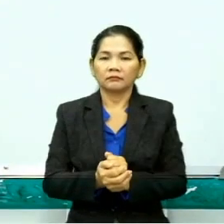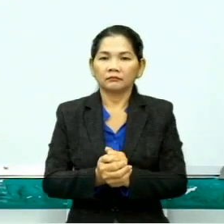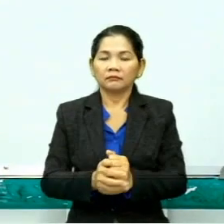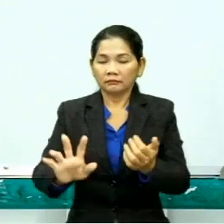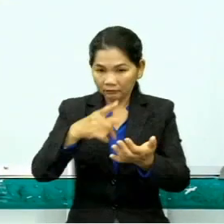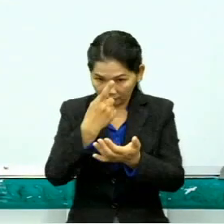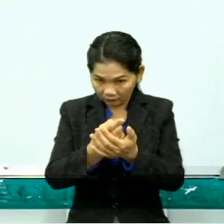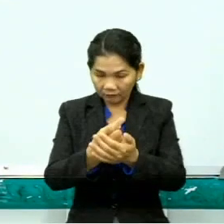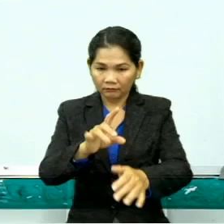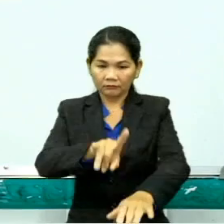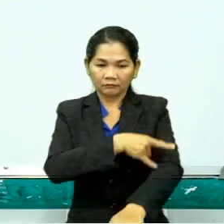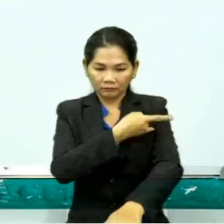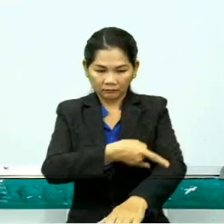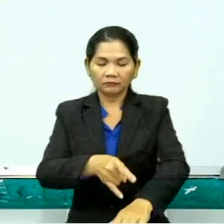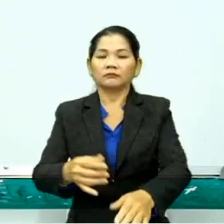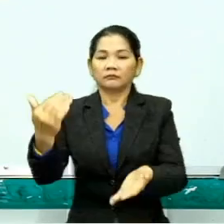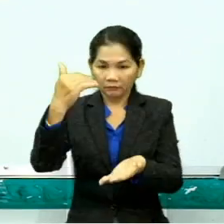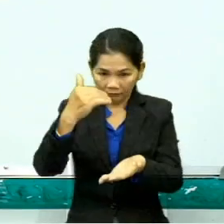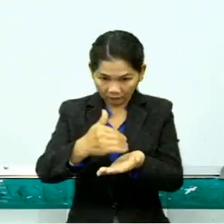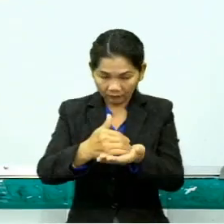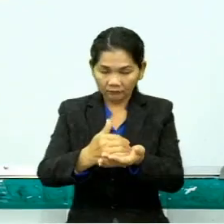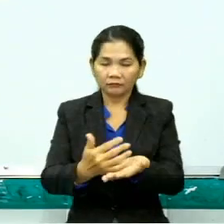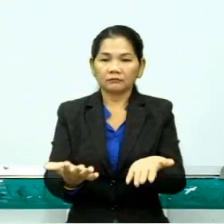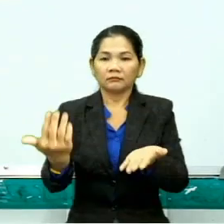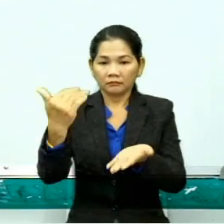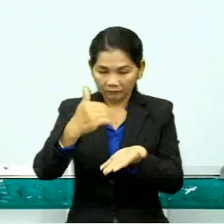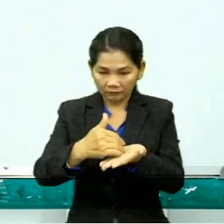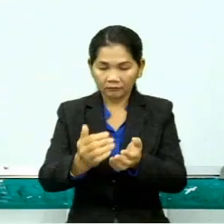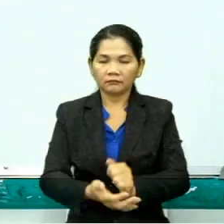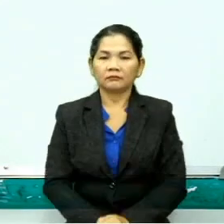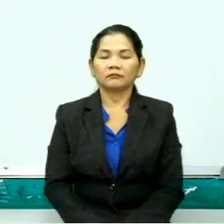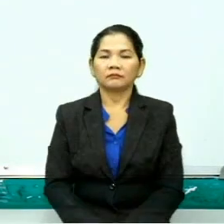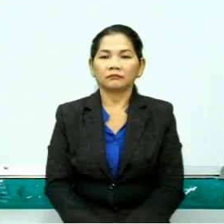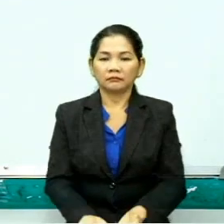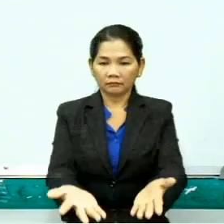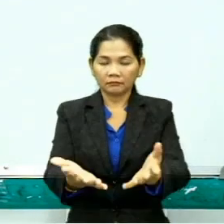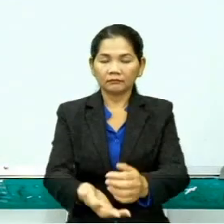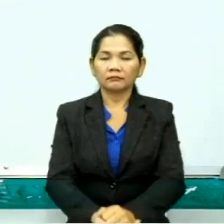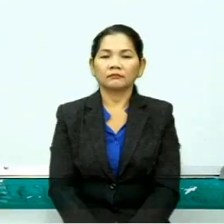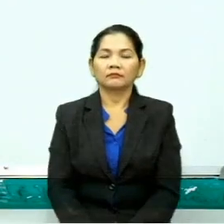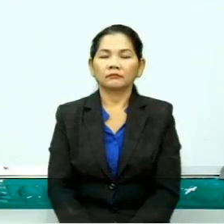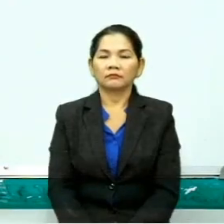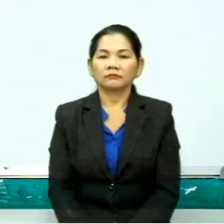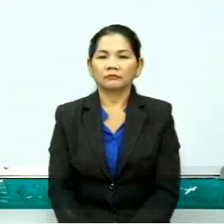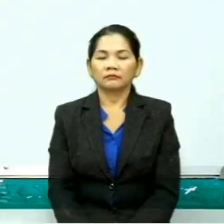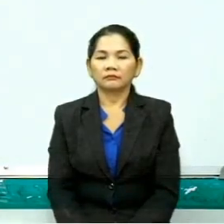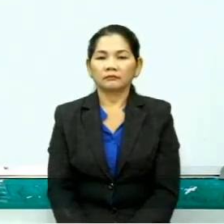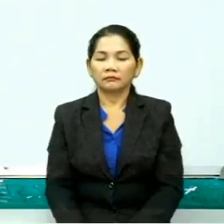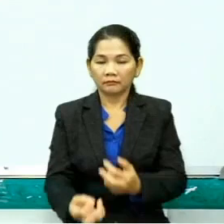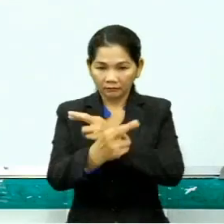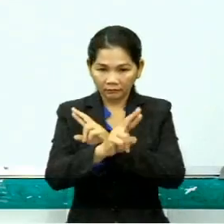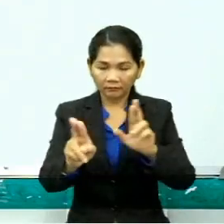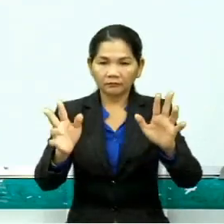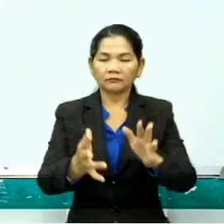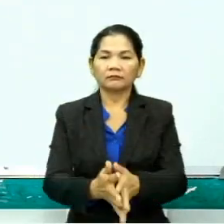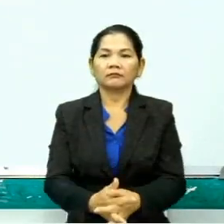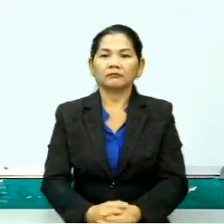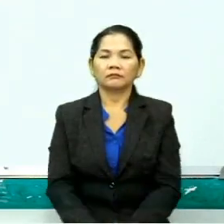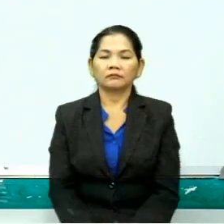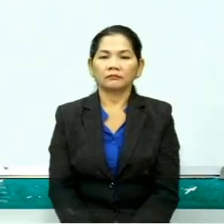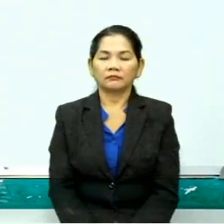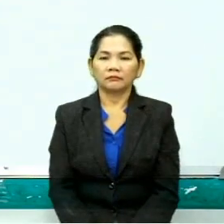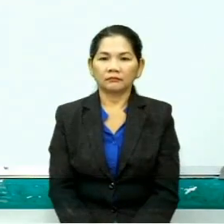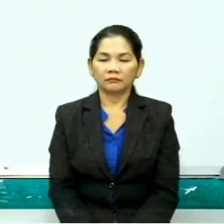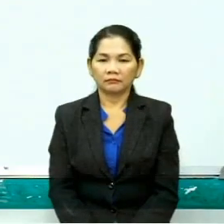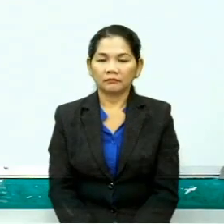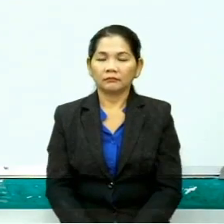ruốn chà sốt mê sốt rồi bà dướng chà xa làng vịnh nè con á chà tả lỡ chà dương triềm tặng ác nía chà chấm